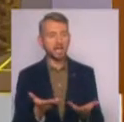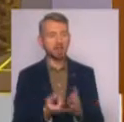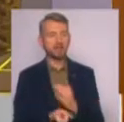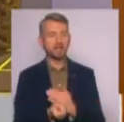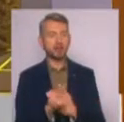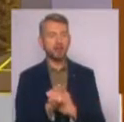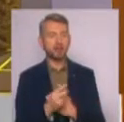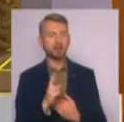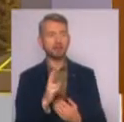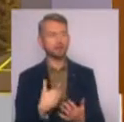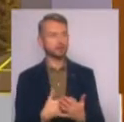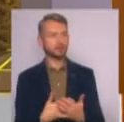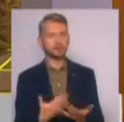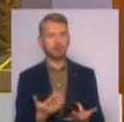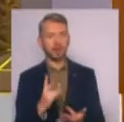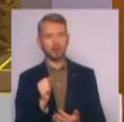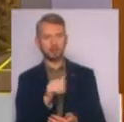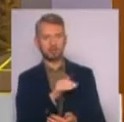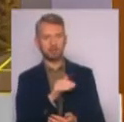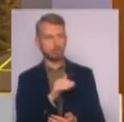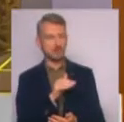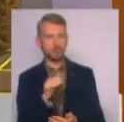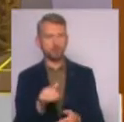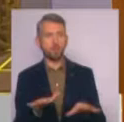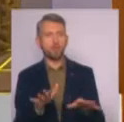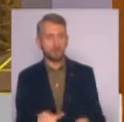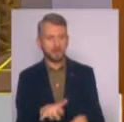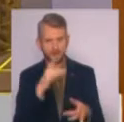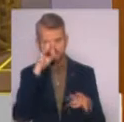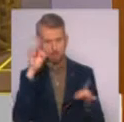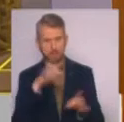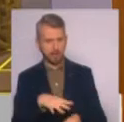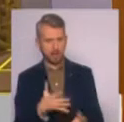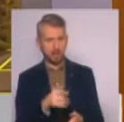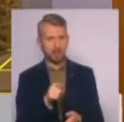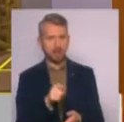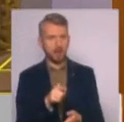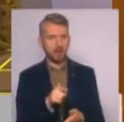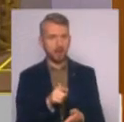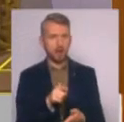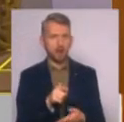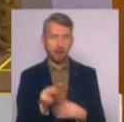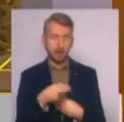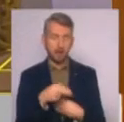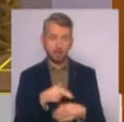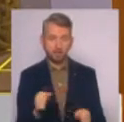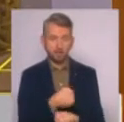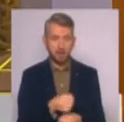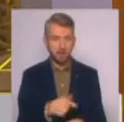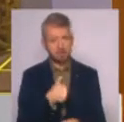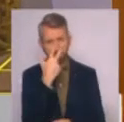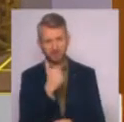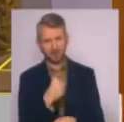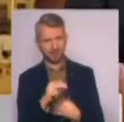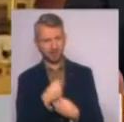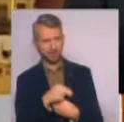виникає якби на рівному місці, як кажуть, який не знімається тими засобами, які ми привикли там,